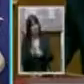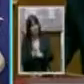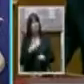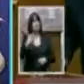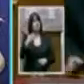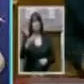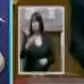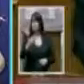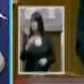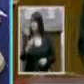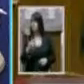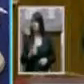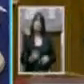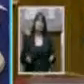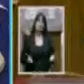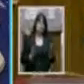Και εν πάση περιπτώσει,